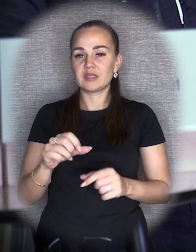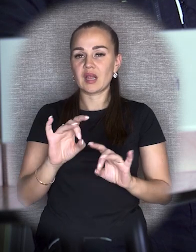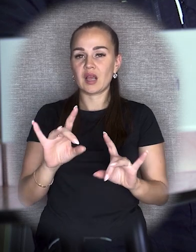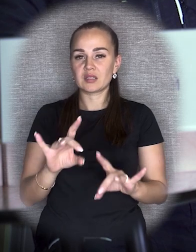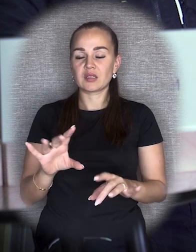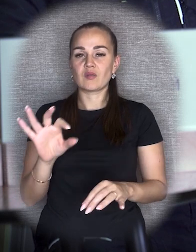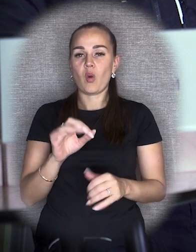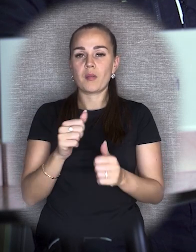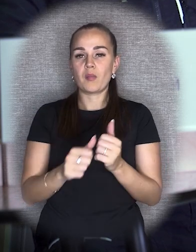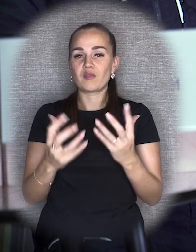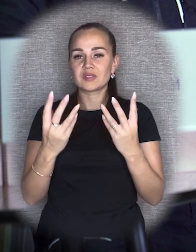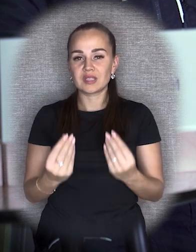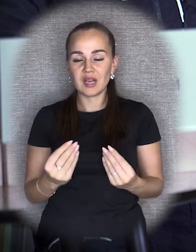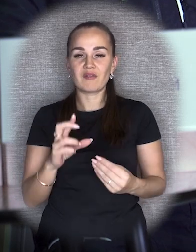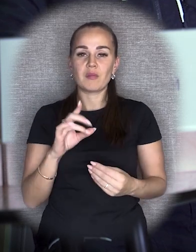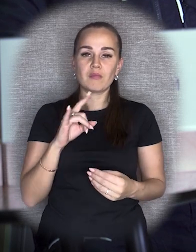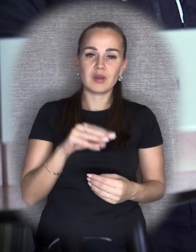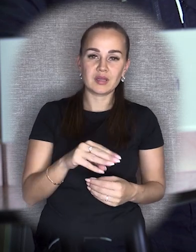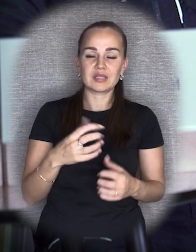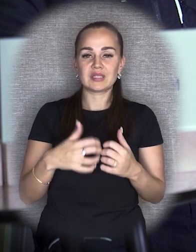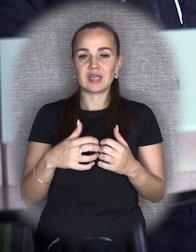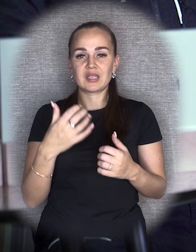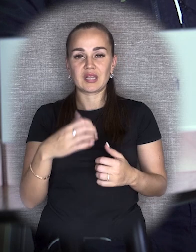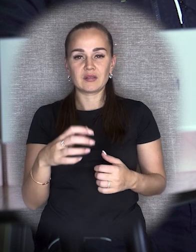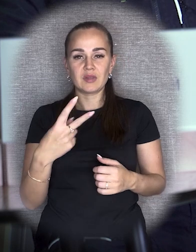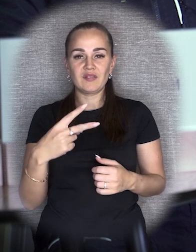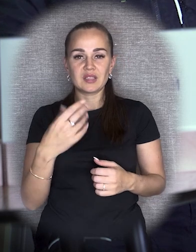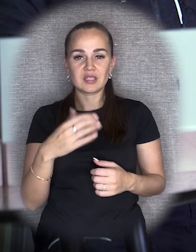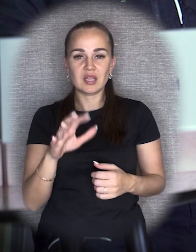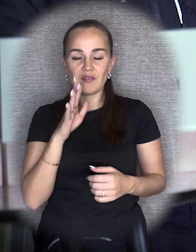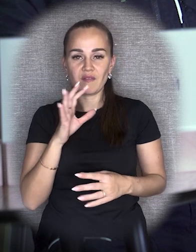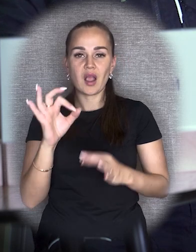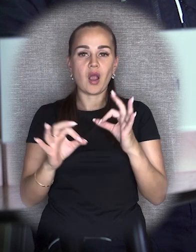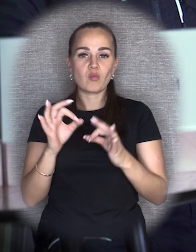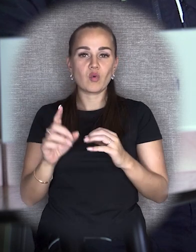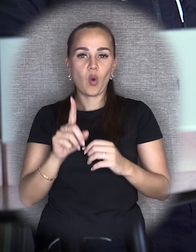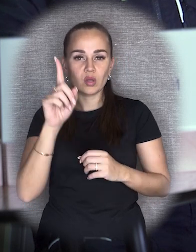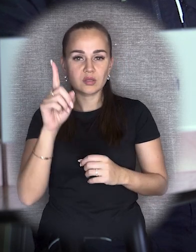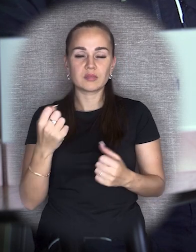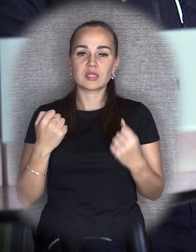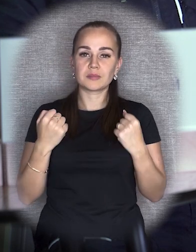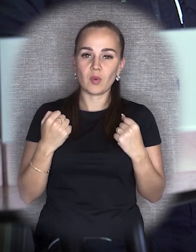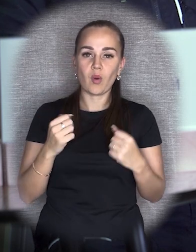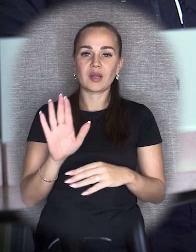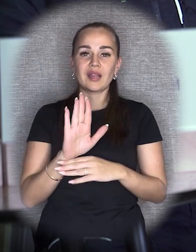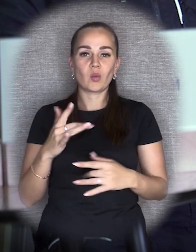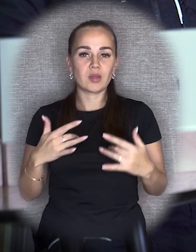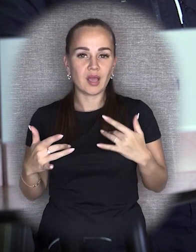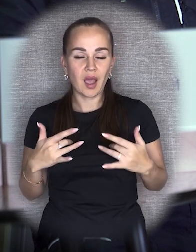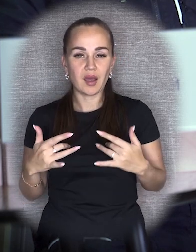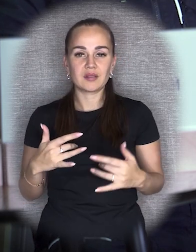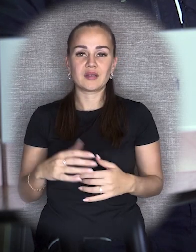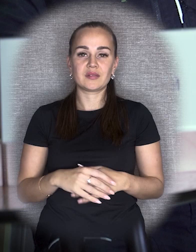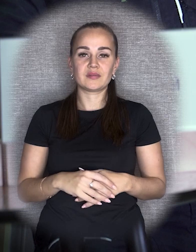где мы рассказываем про повседневность, про быт, да, середины 20 века. Космос, спорт,